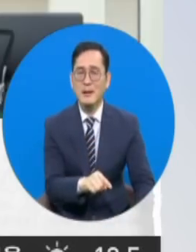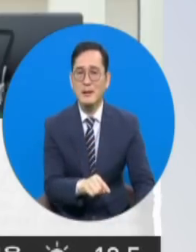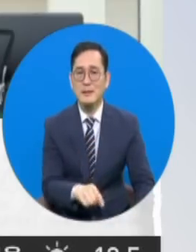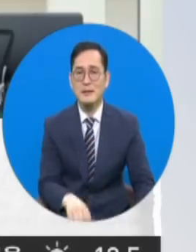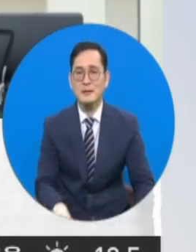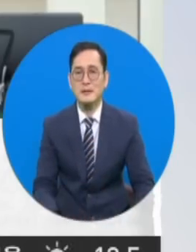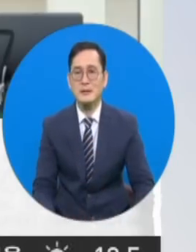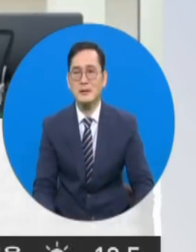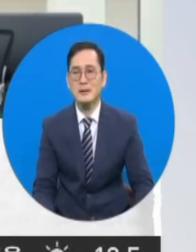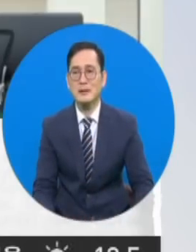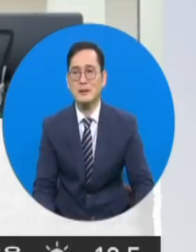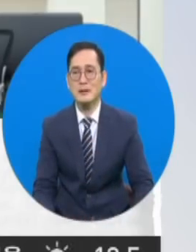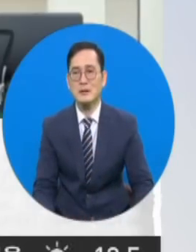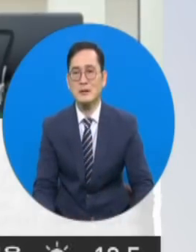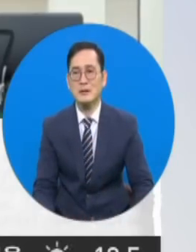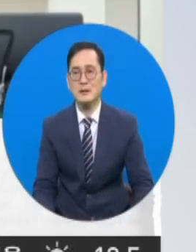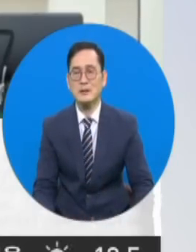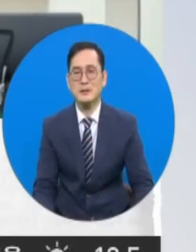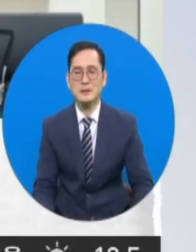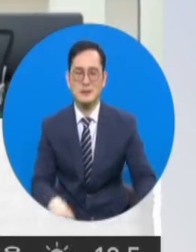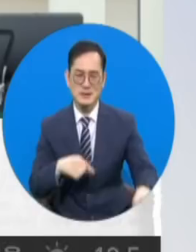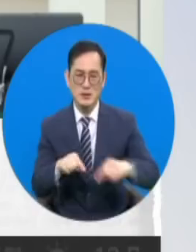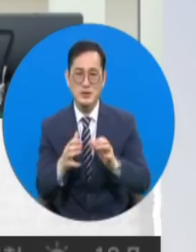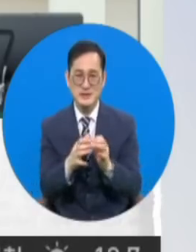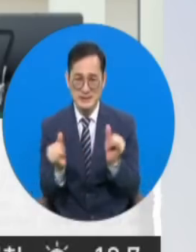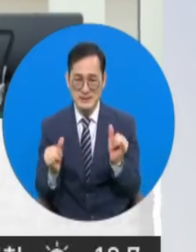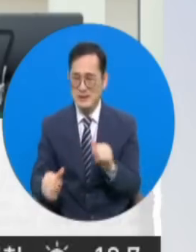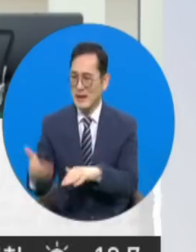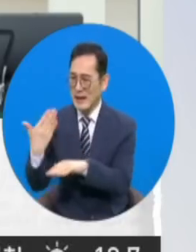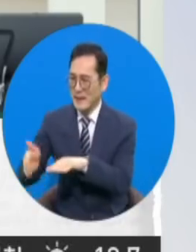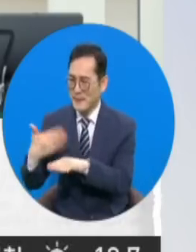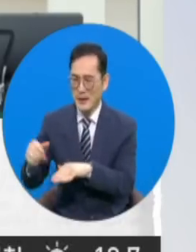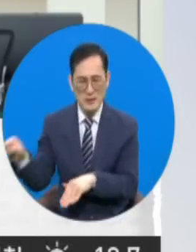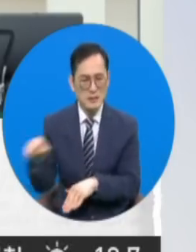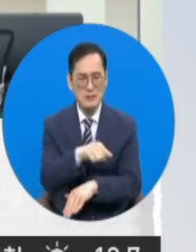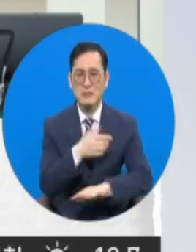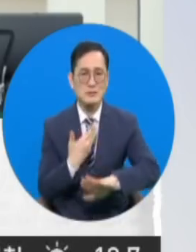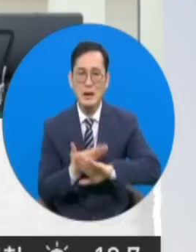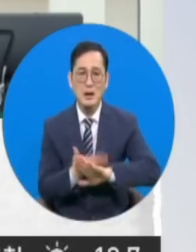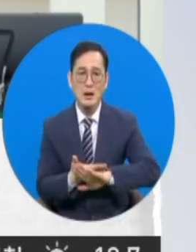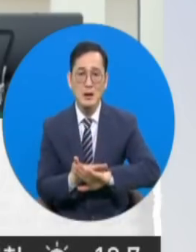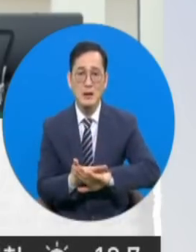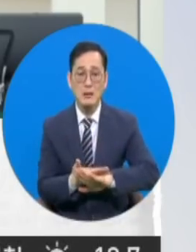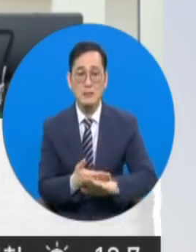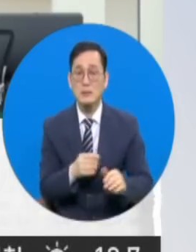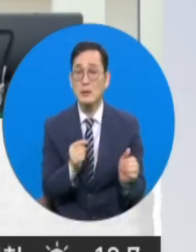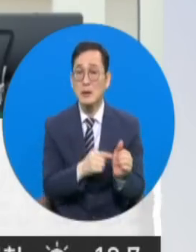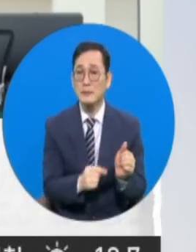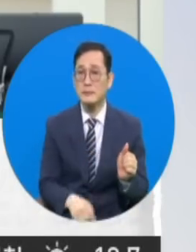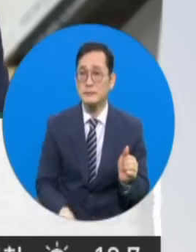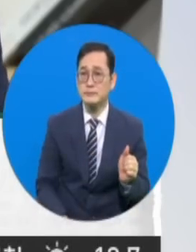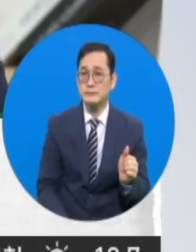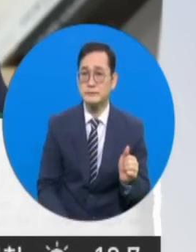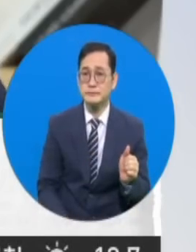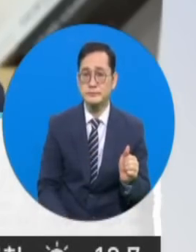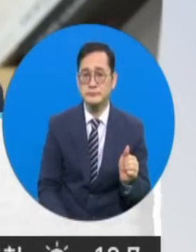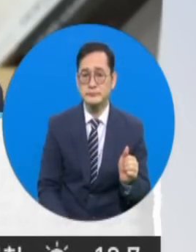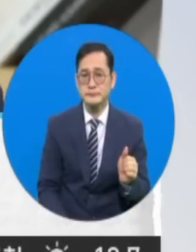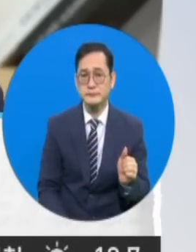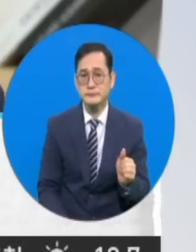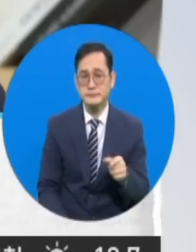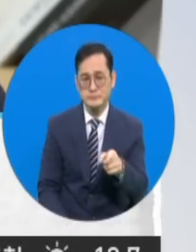정말 이런 말씀 드리기 싫은데 정치인은 양아치와는 달아야 되는 거 아닙니까 그런데 자기는 그러한 규제가 없는